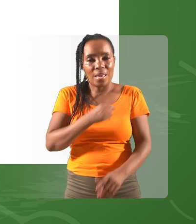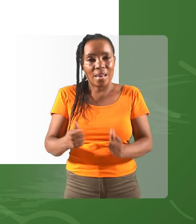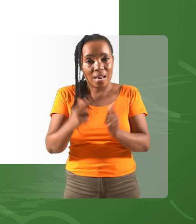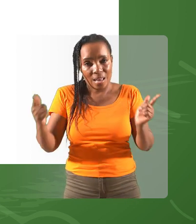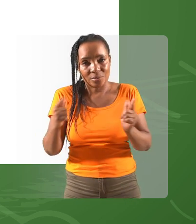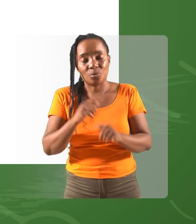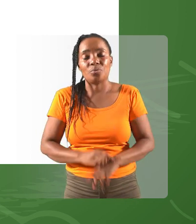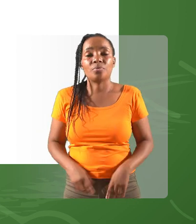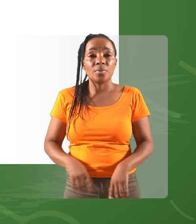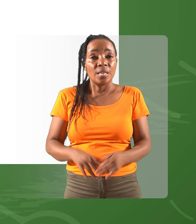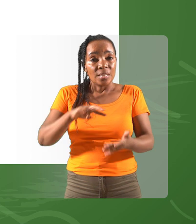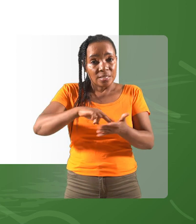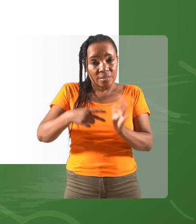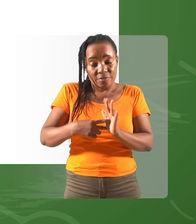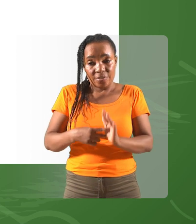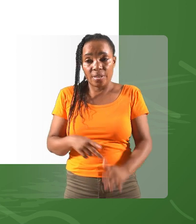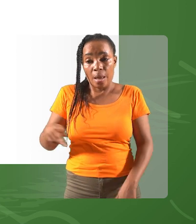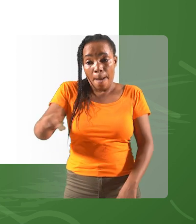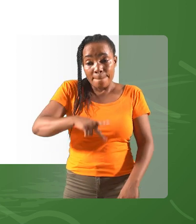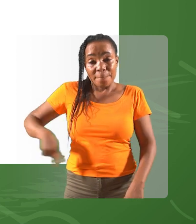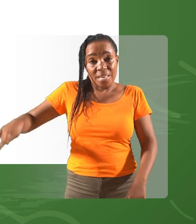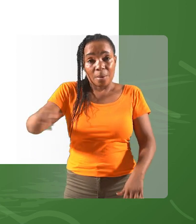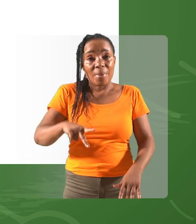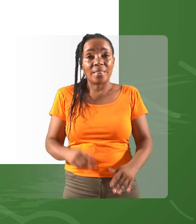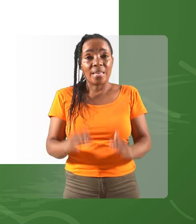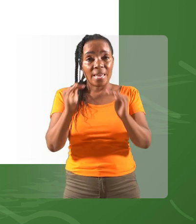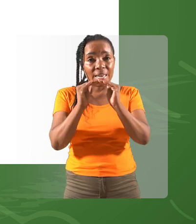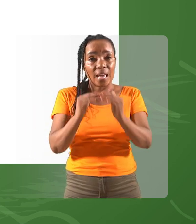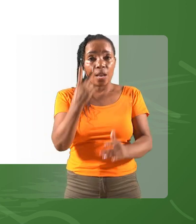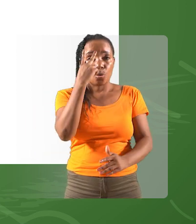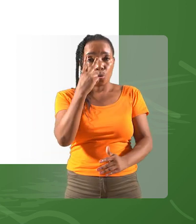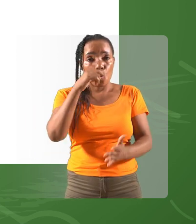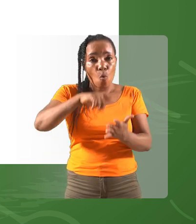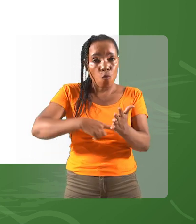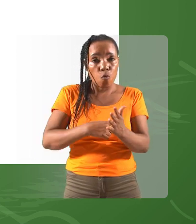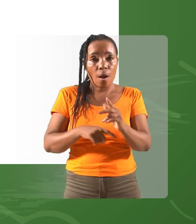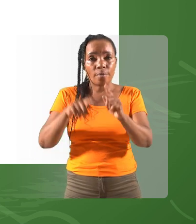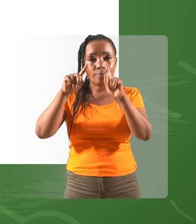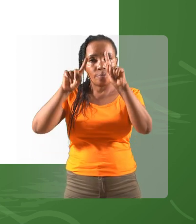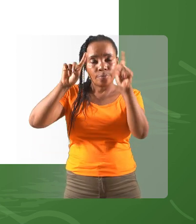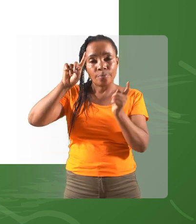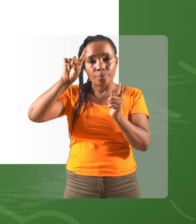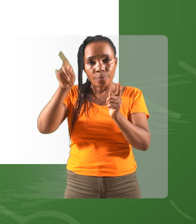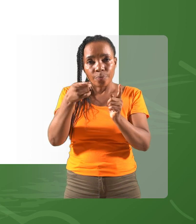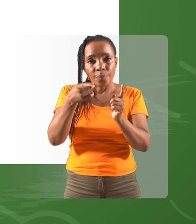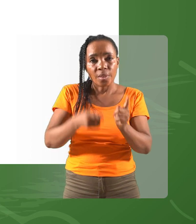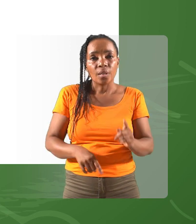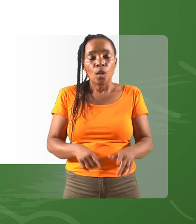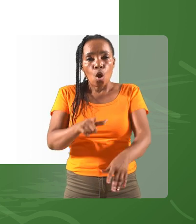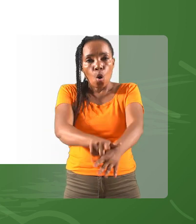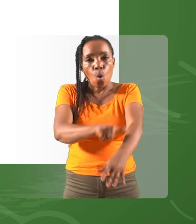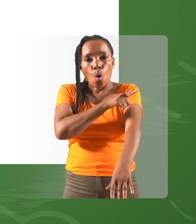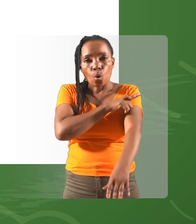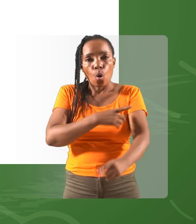périmètre égale 2 fois, entre parenthèses, longueur plus largeur.